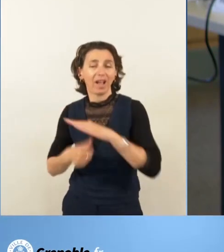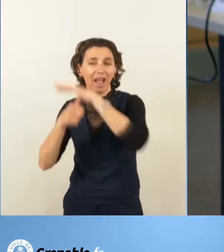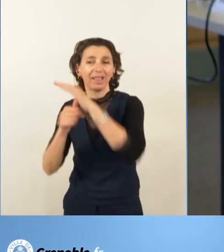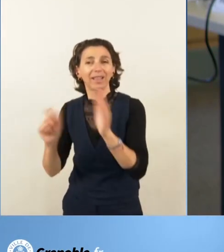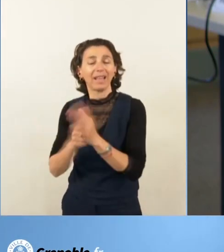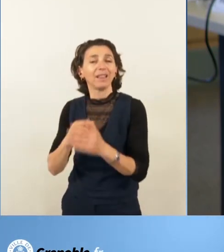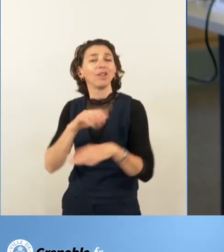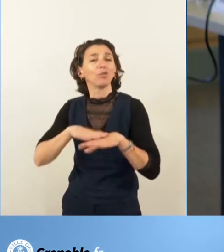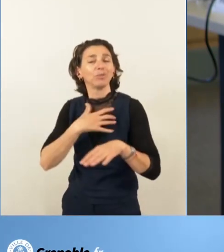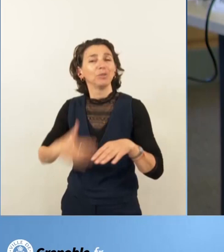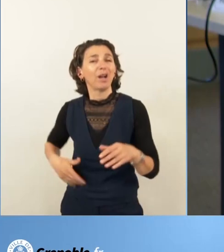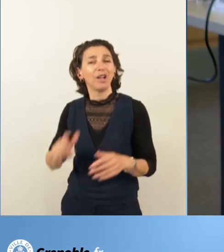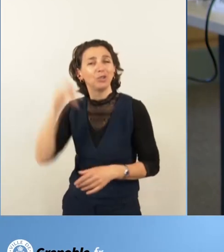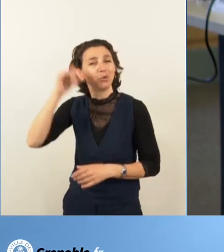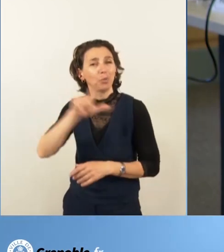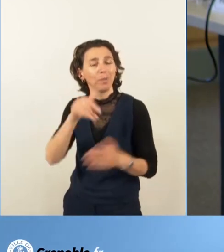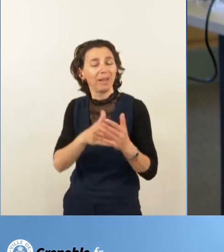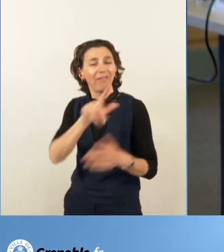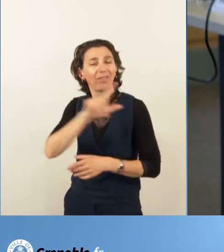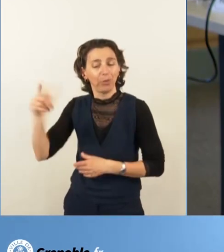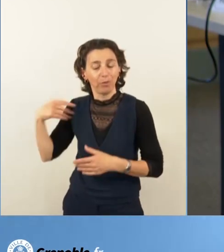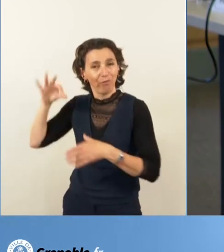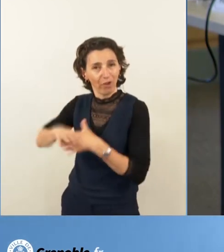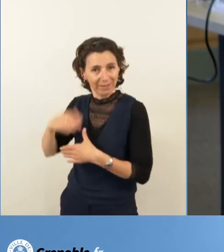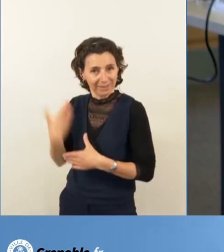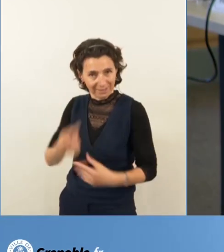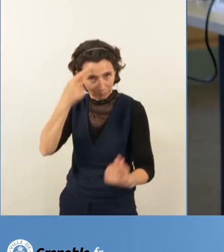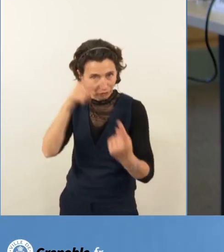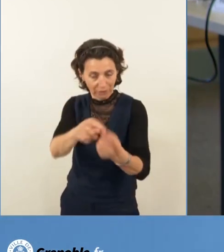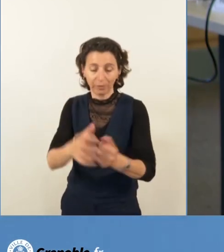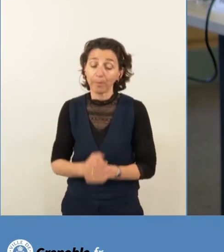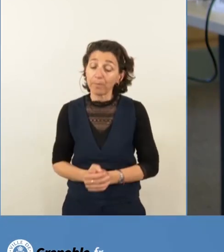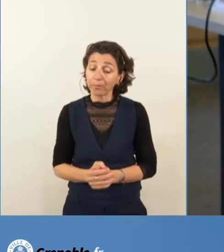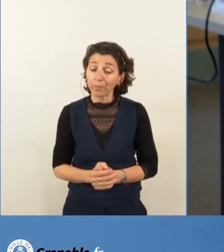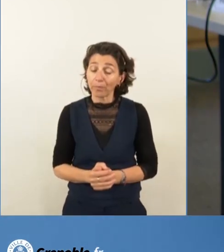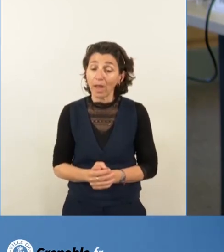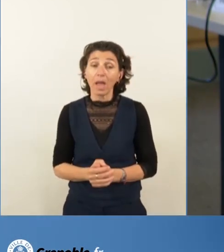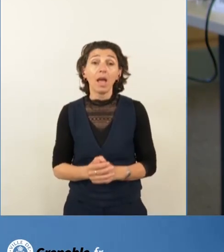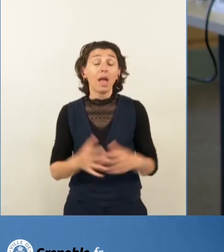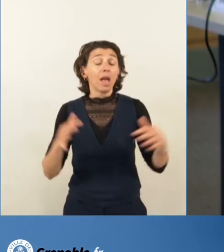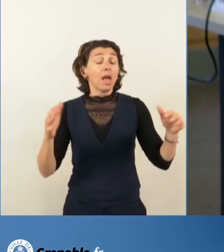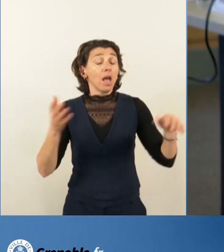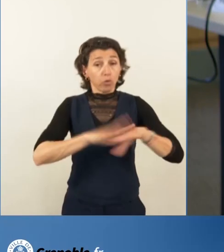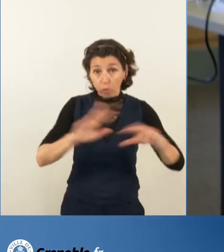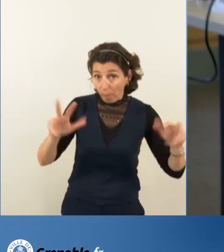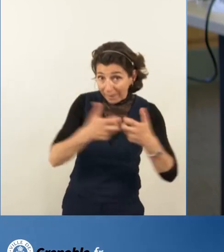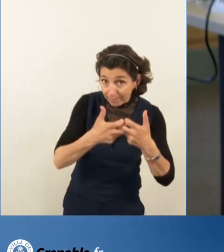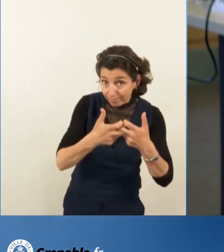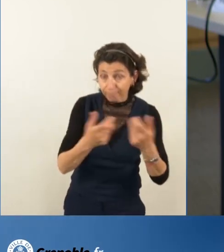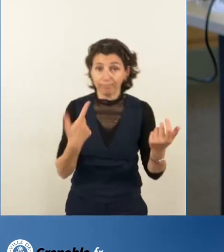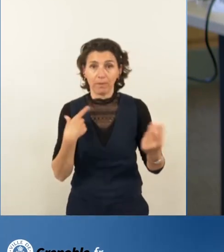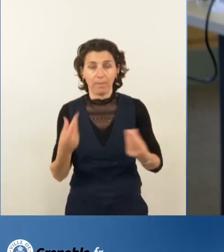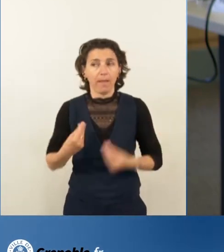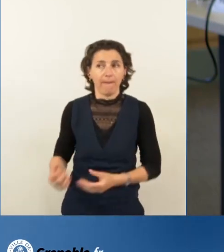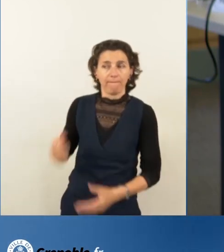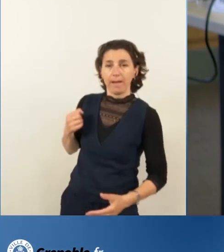2022 la tarification comme vient de le dire Monsieur le Maire est un frein à la fréquentation ce n'est ni le seul obstacle